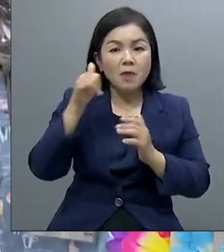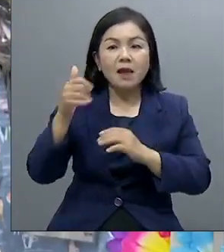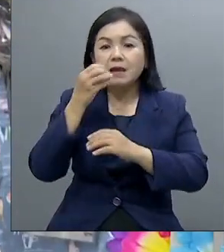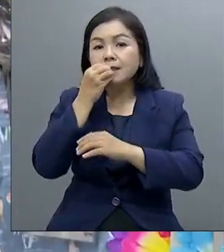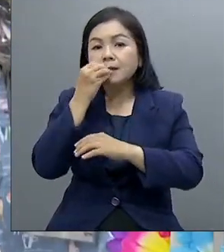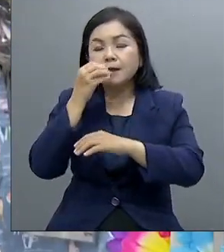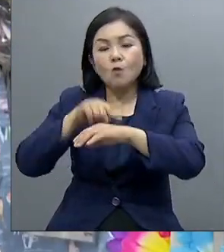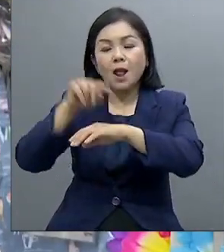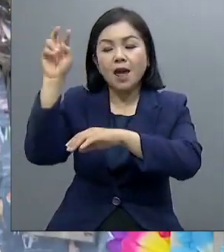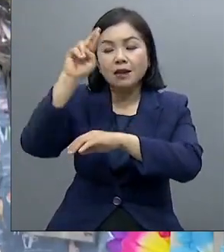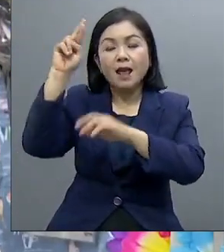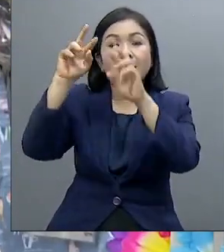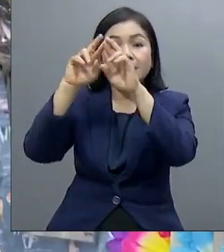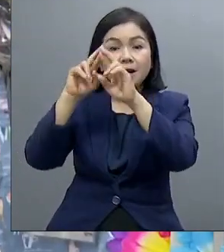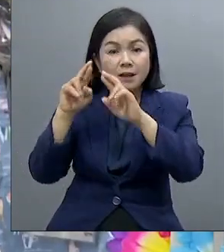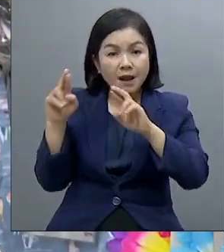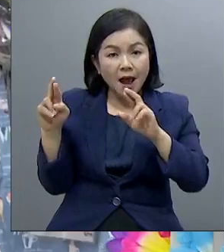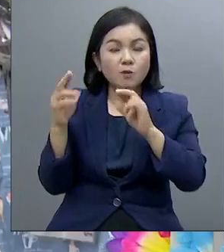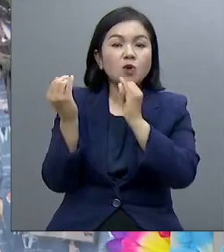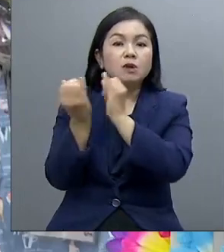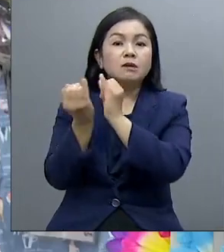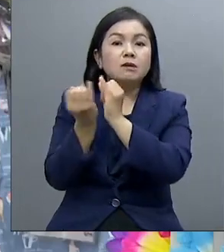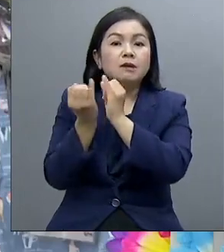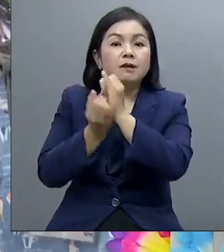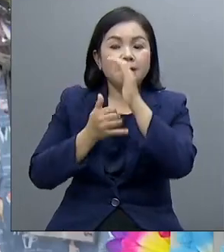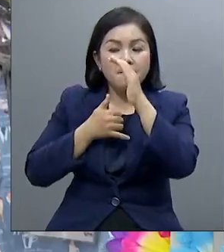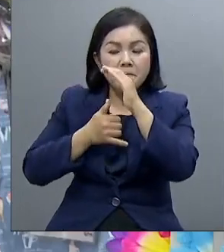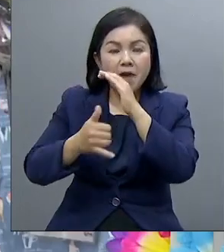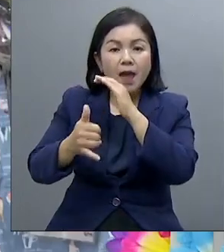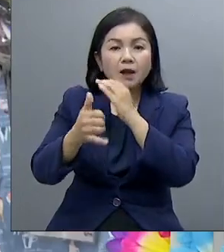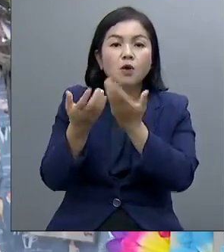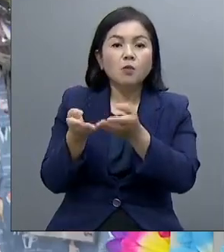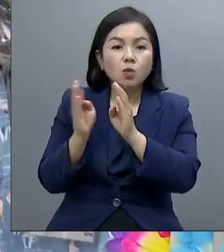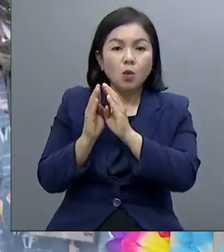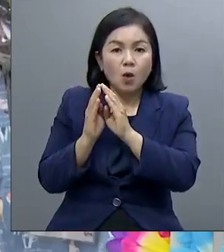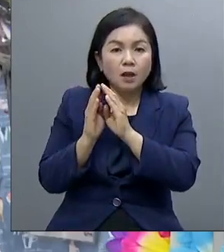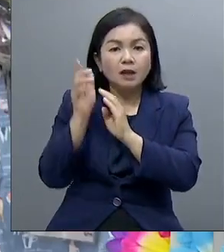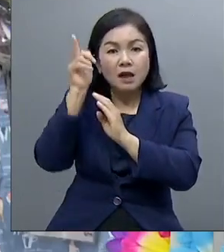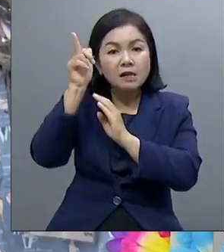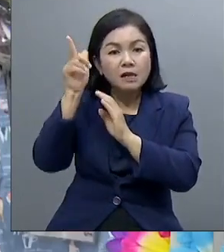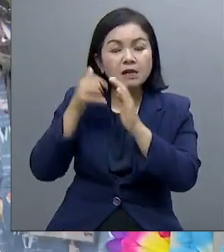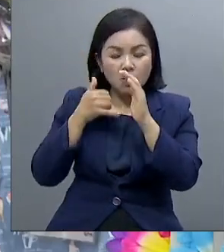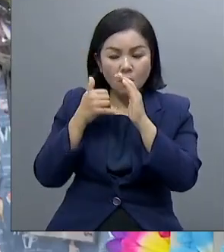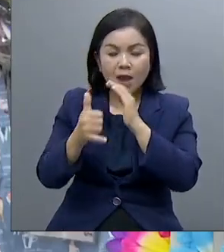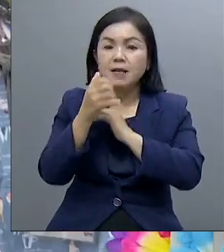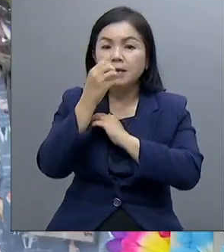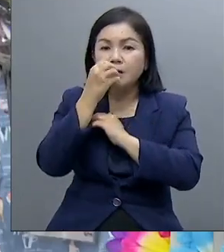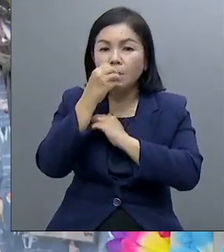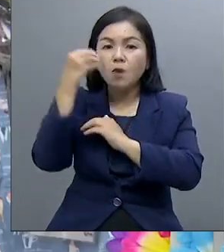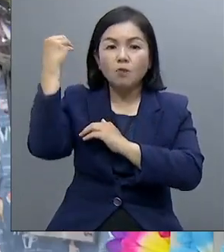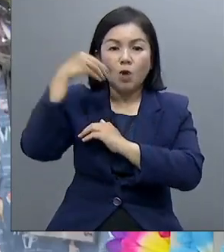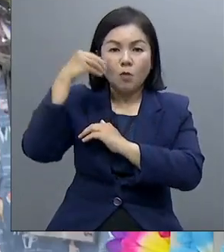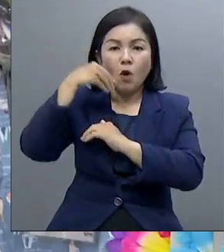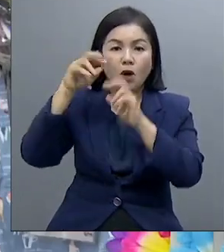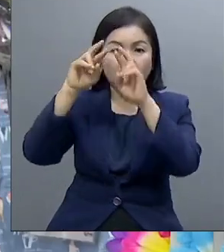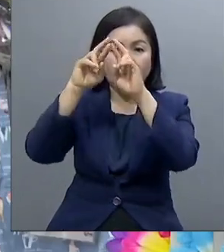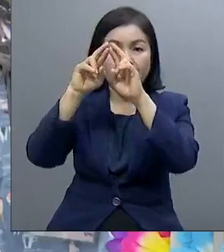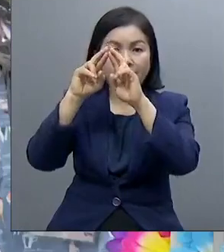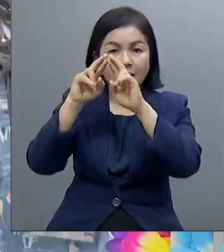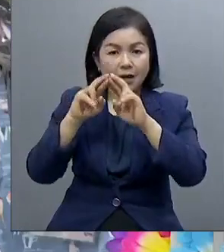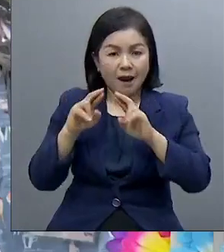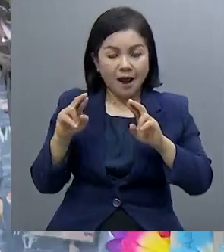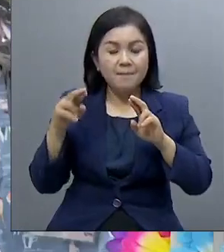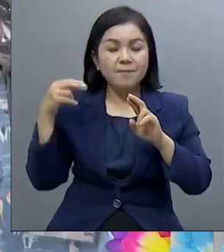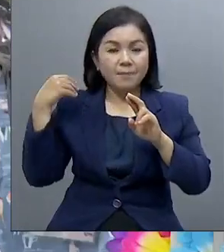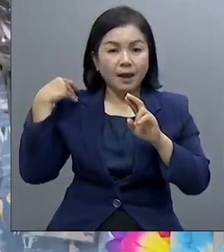ซึ่งเป็นร้านที่มีความคุ้นเคยแล้วก็ตระกูลในตระกูลชินวัตรมักจะชอบมาทานรับประทานอาหารในร้านแห่ง